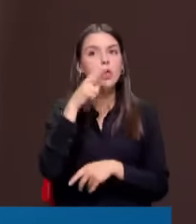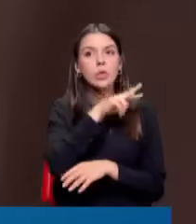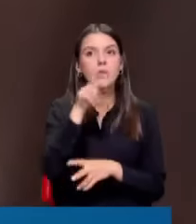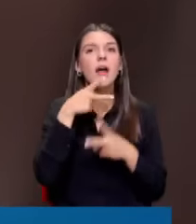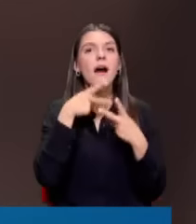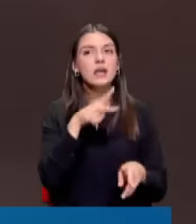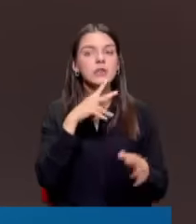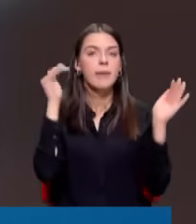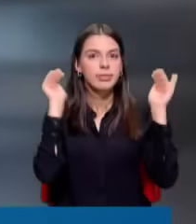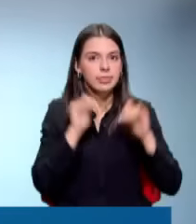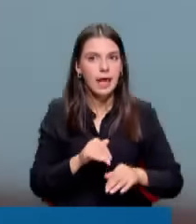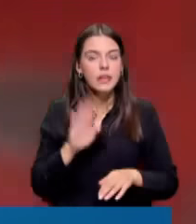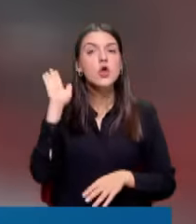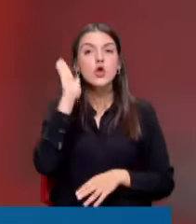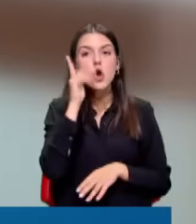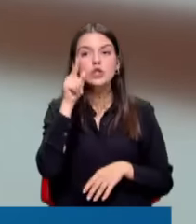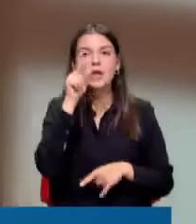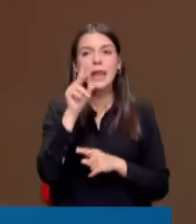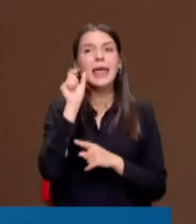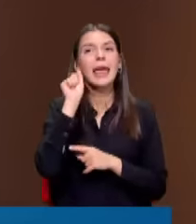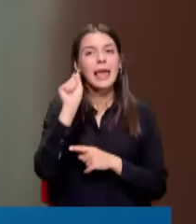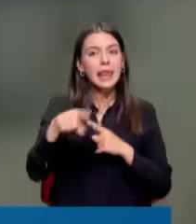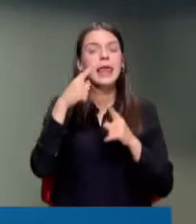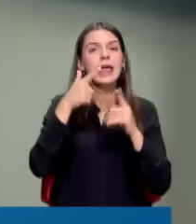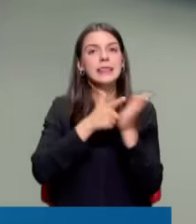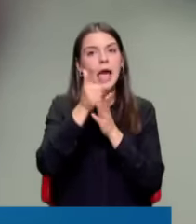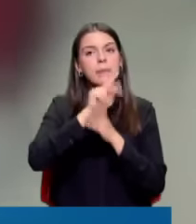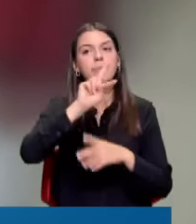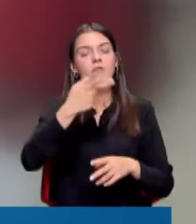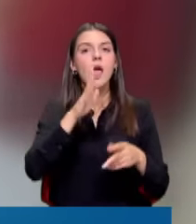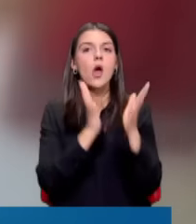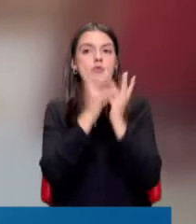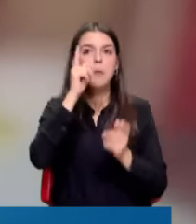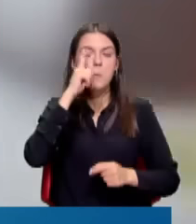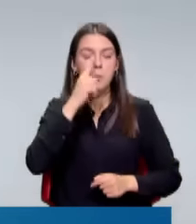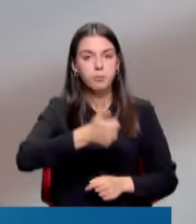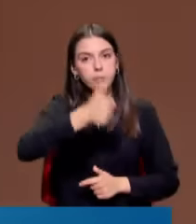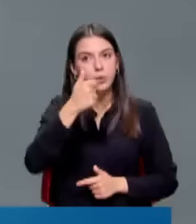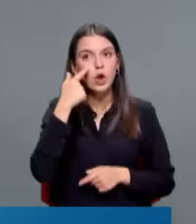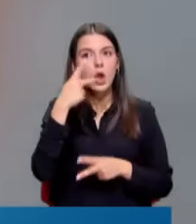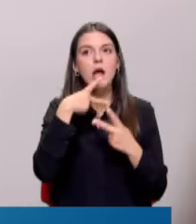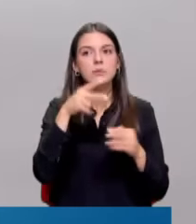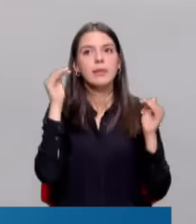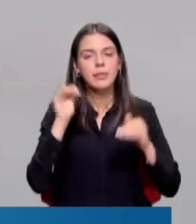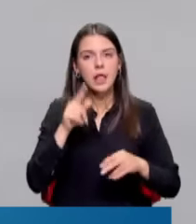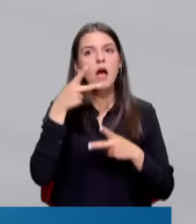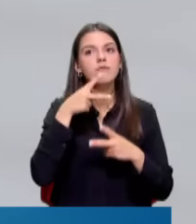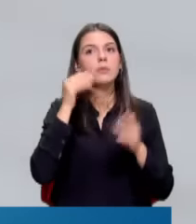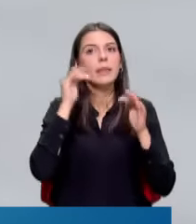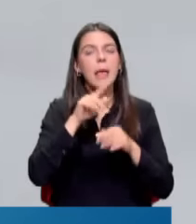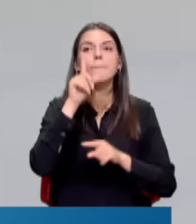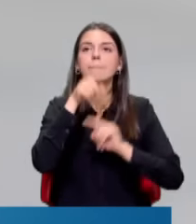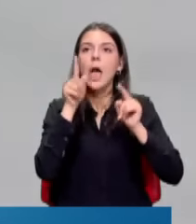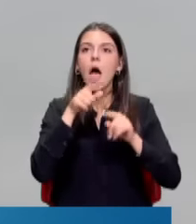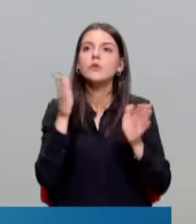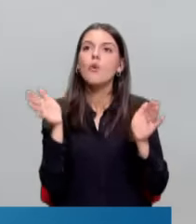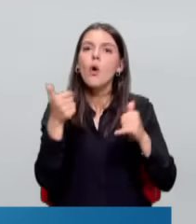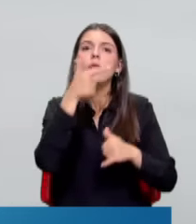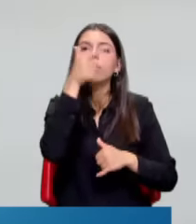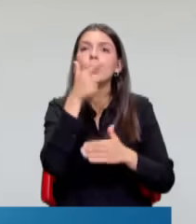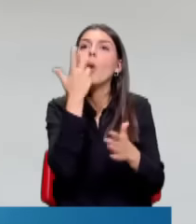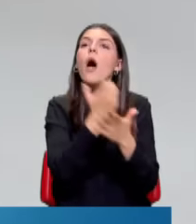açıklama geldi. Kocaeli İl Tarım ve Orman Müdürlüğü iddiayı reddetti. Müdürlükten yapılan açıklamada bazı odaların kayda